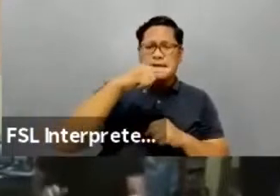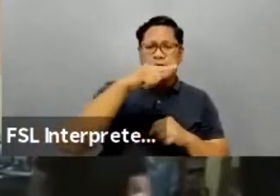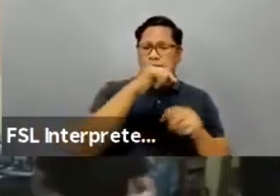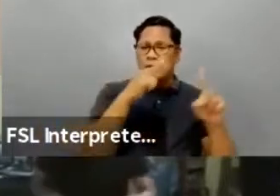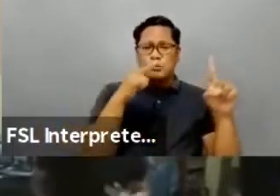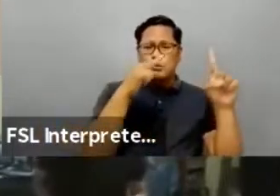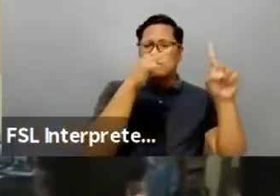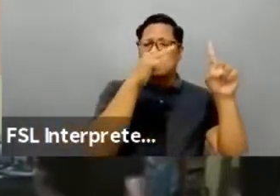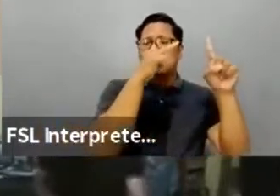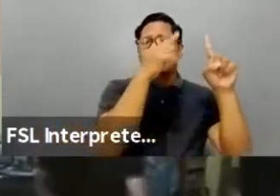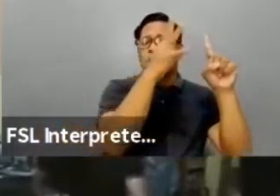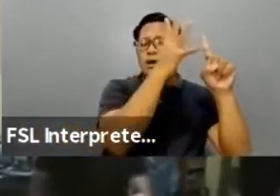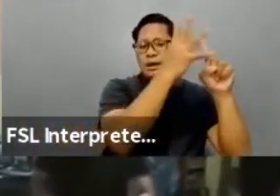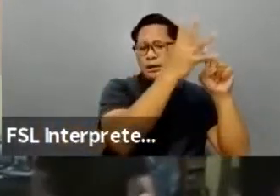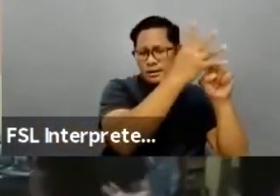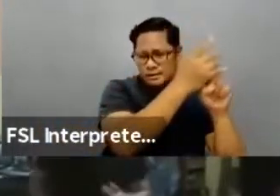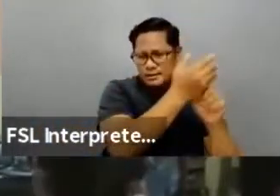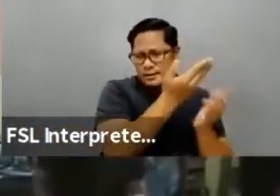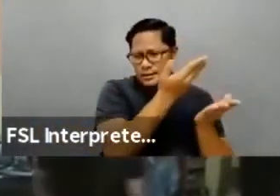ika'y